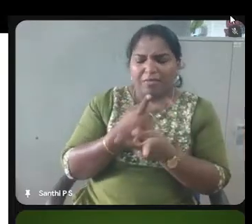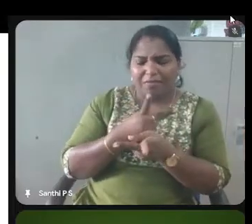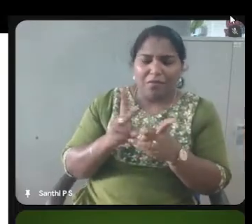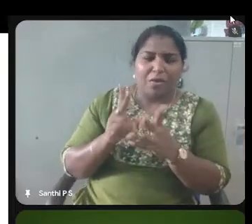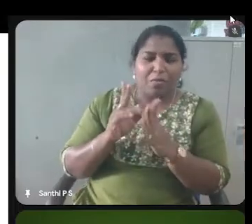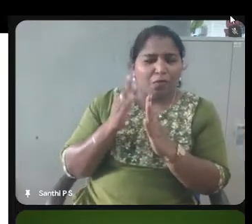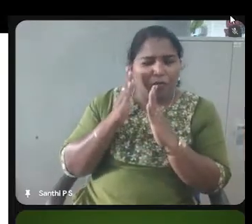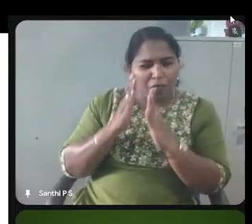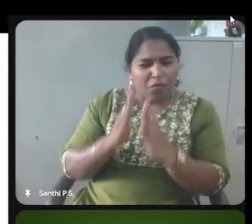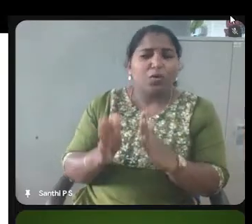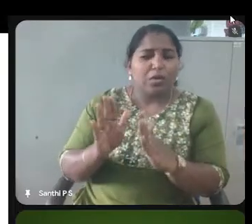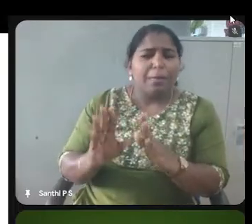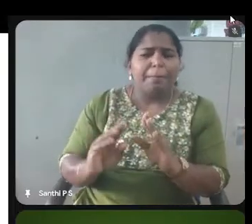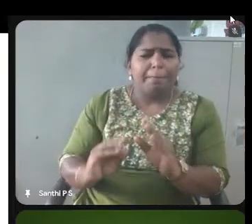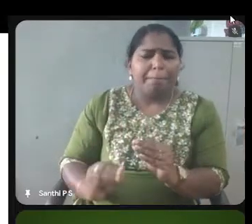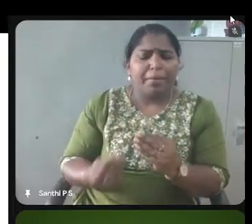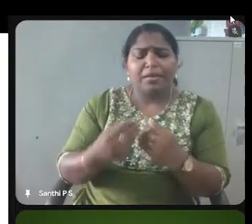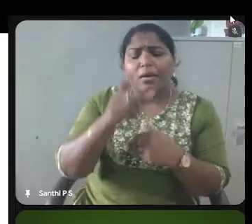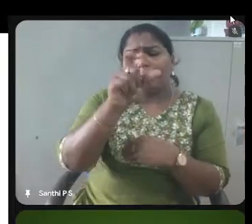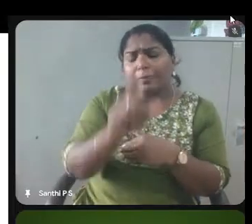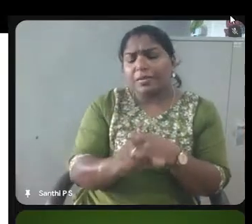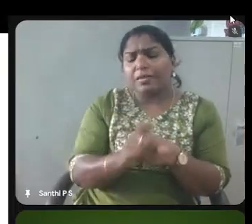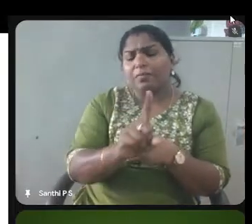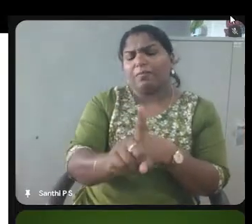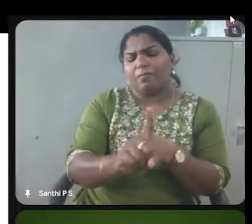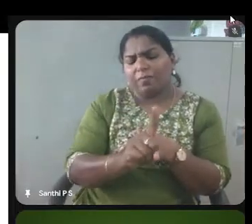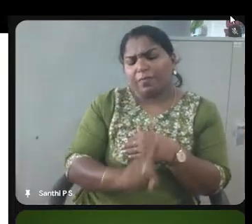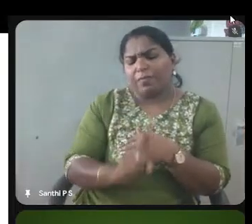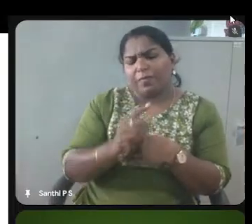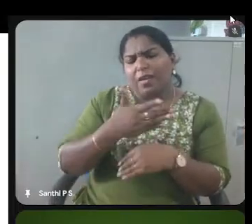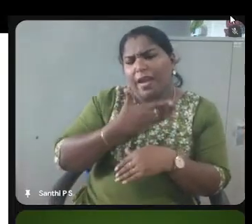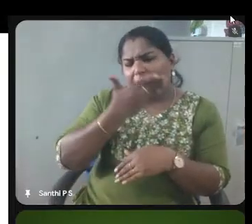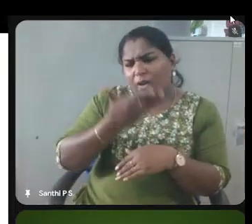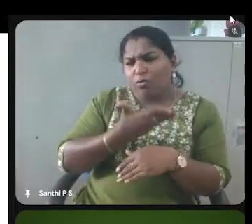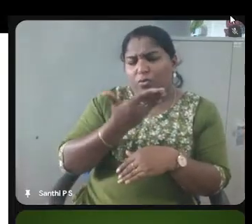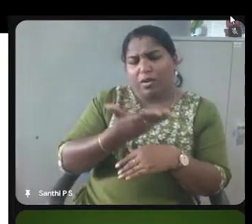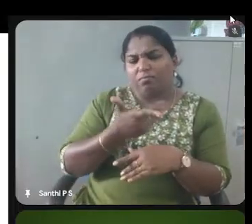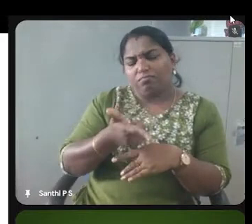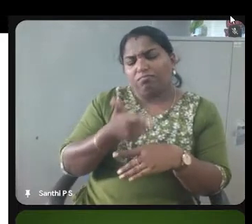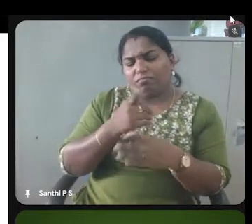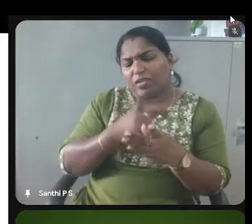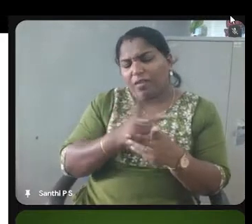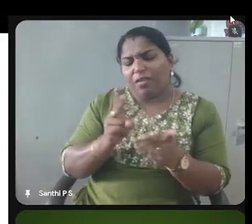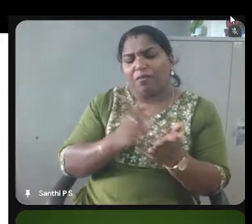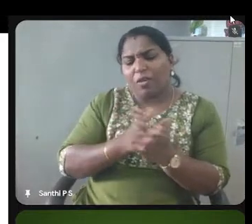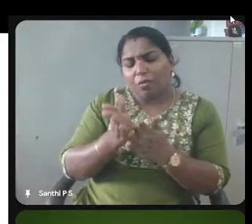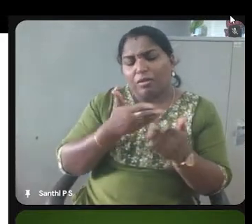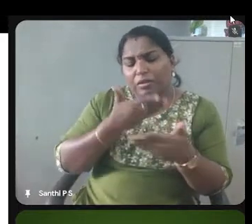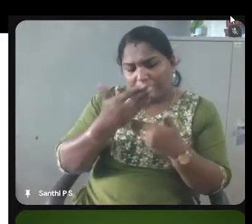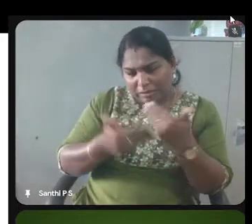അത് മനസ്സിലാക്കി എന്ത് ചെയ്യാനായിരിക്കും നമുക്ക് മുന്നോട്ട് പോകാൻ പറ്റുന്നത്. ഓക്കെ, താങ്ക് യു മാം.